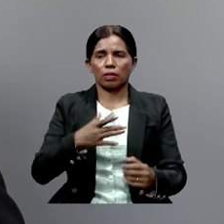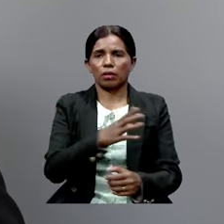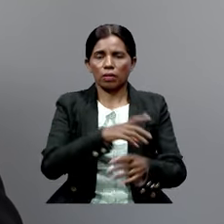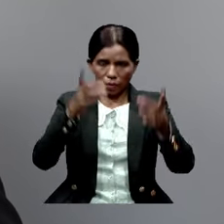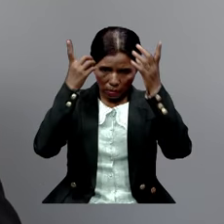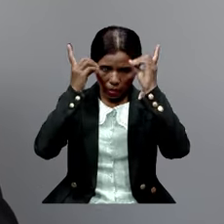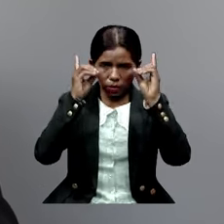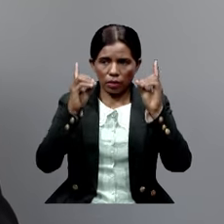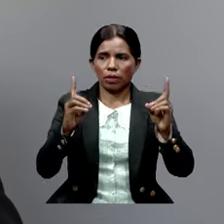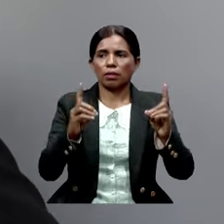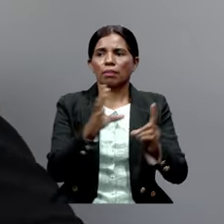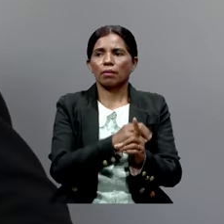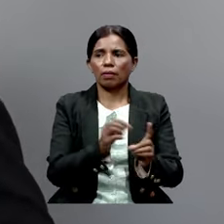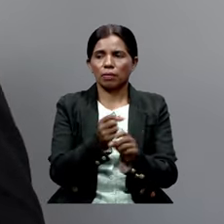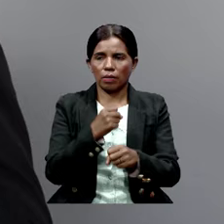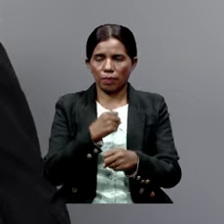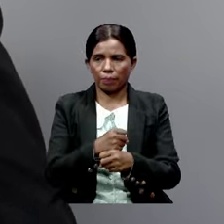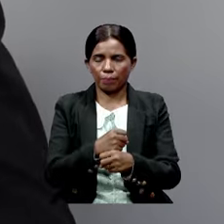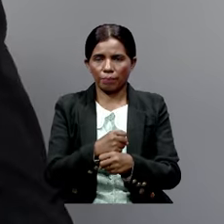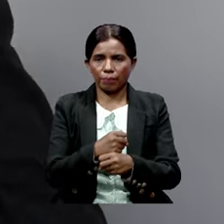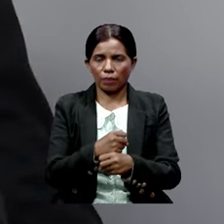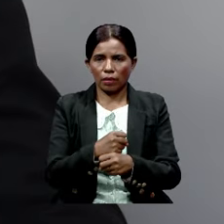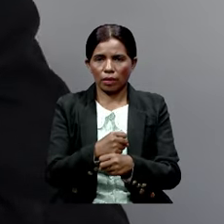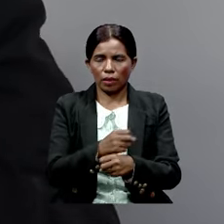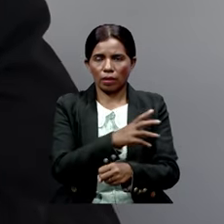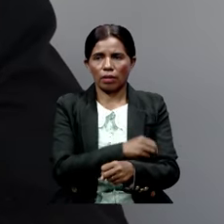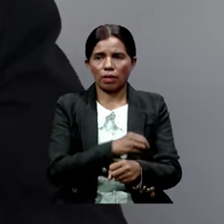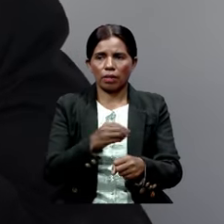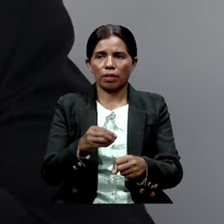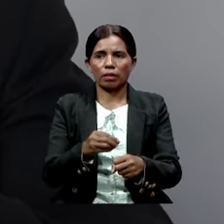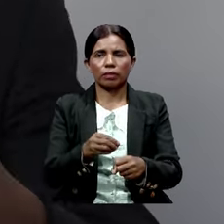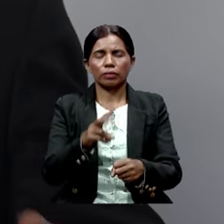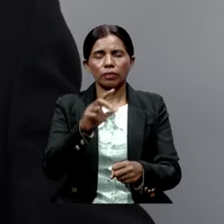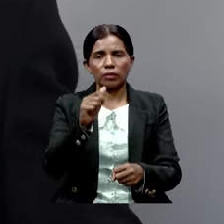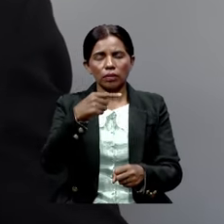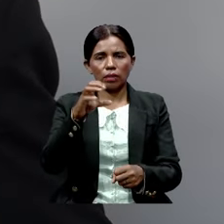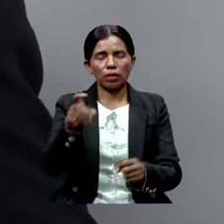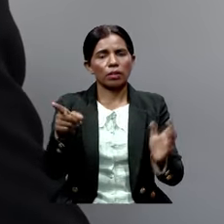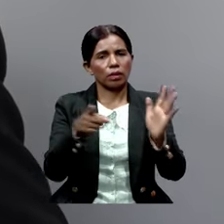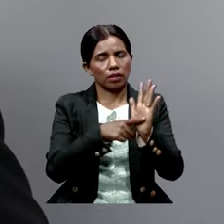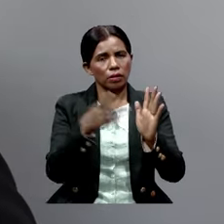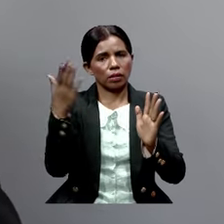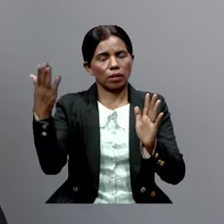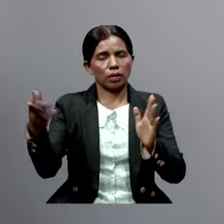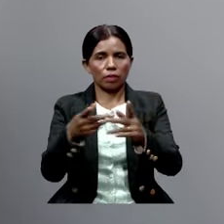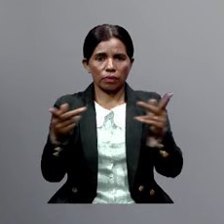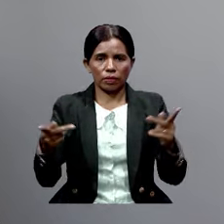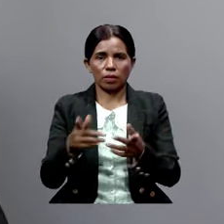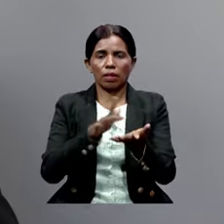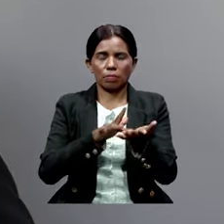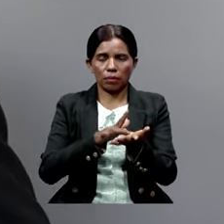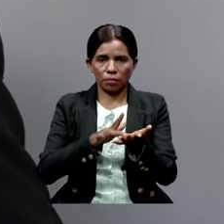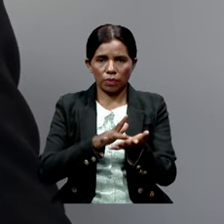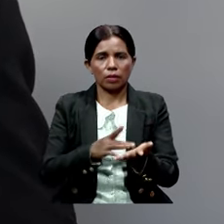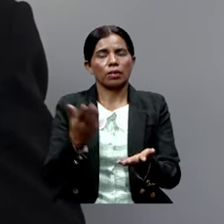katak antau meu sa tu halo principal vago ida mi negatibo iha Ramazia yang masuk min, emor